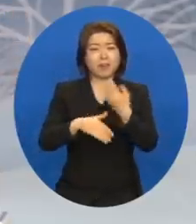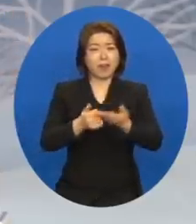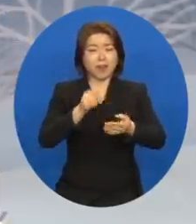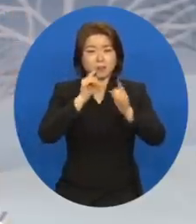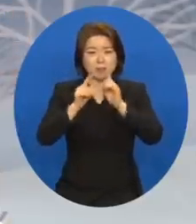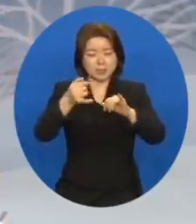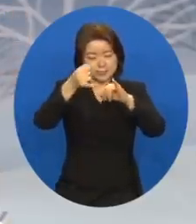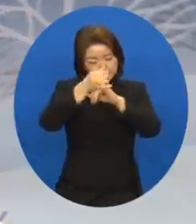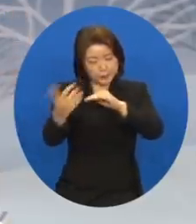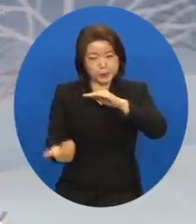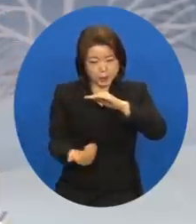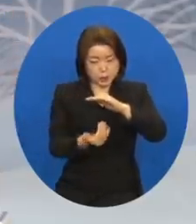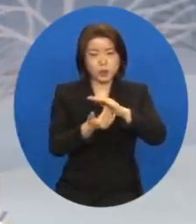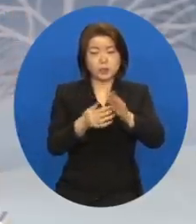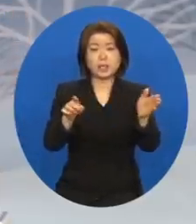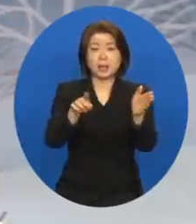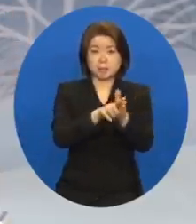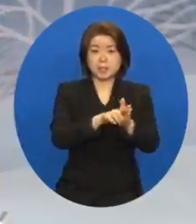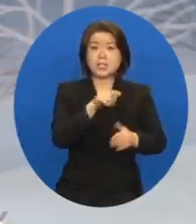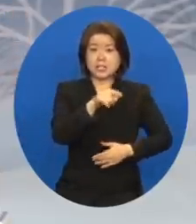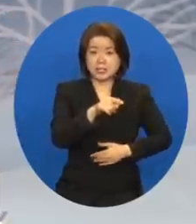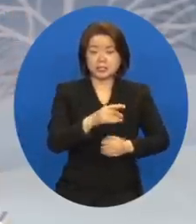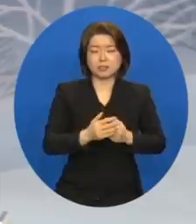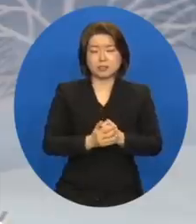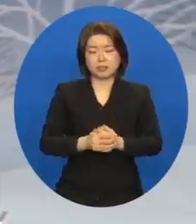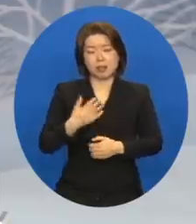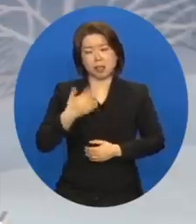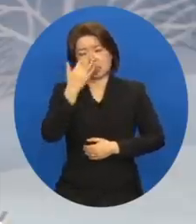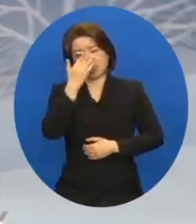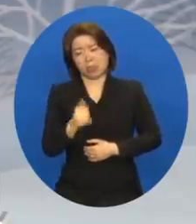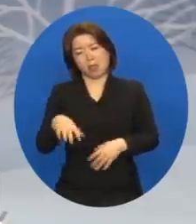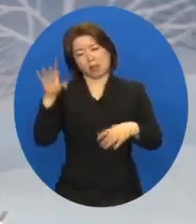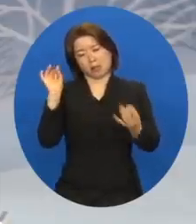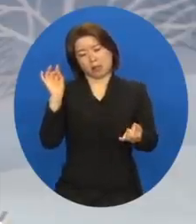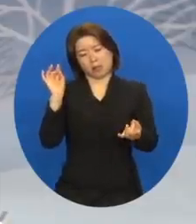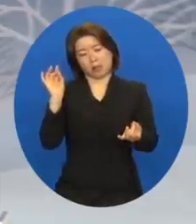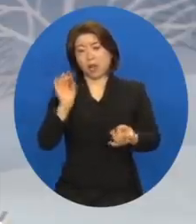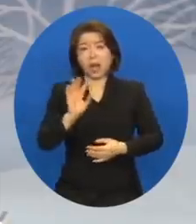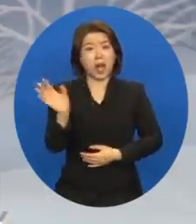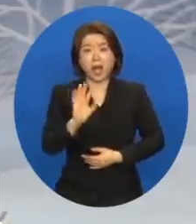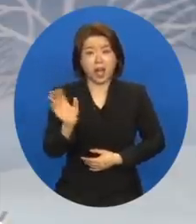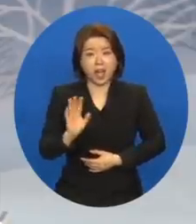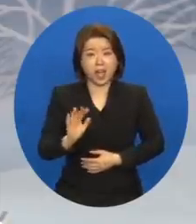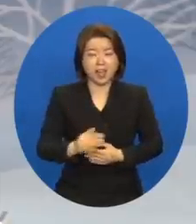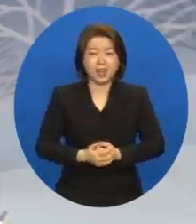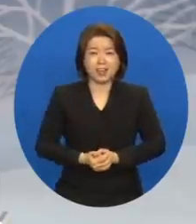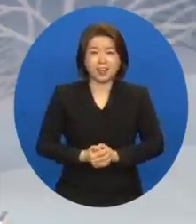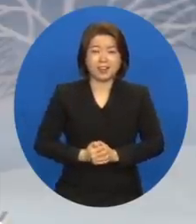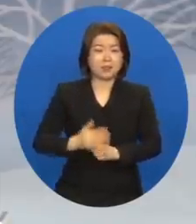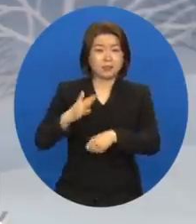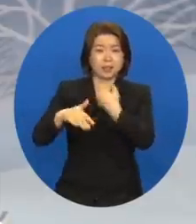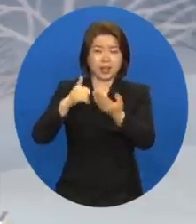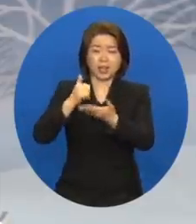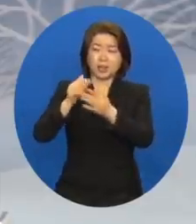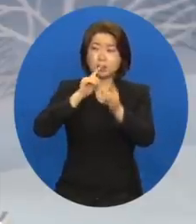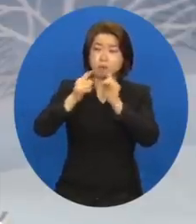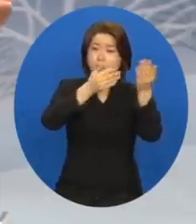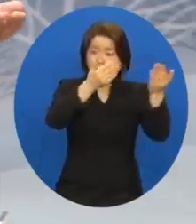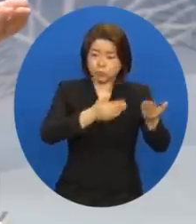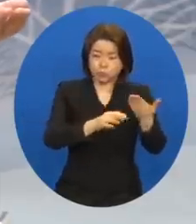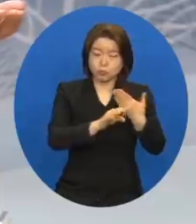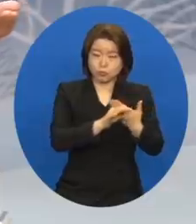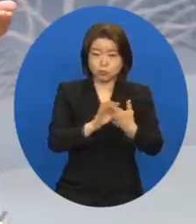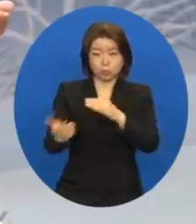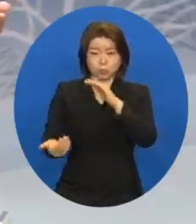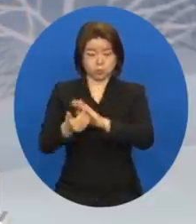반드시 이루어진다고 믿는 것은 우리가 무기력하게거나 가만히 있지 않은 게 아닙니다. 하나님이 말씀하셨으면 이루어질